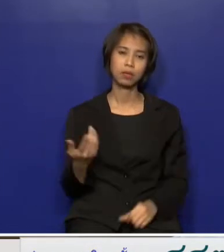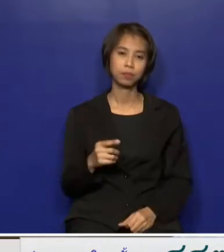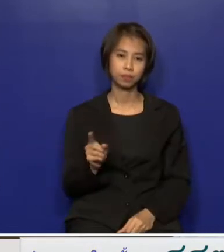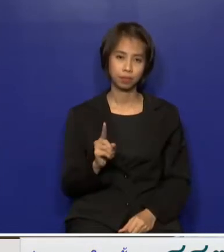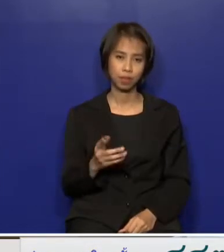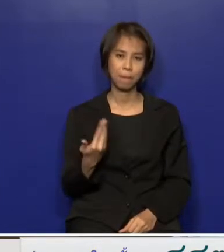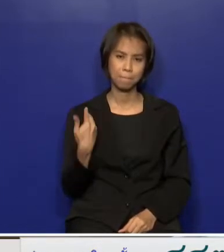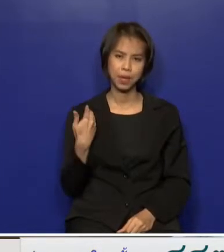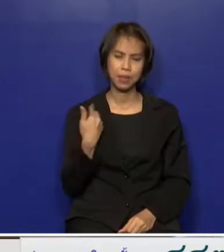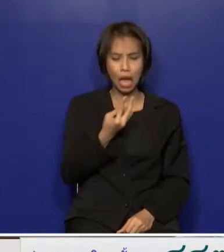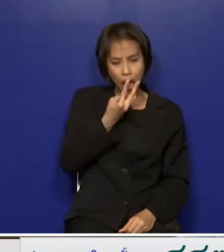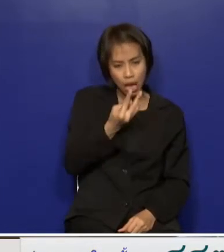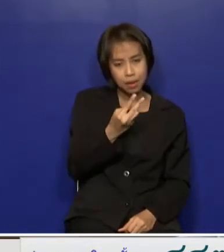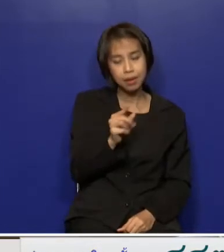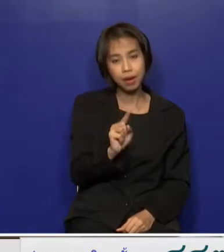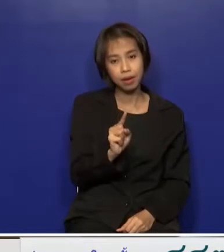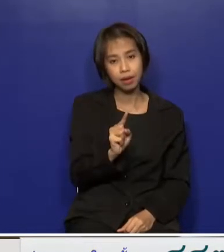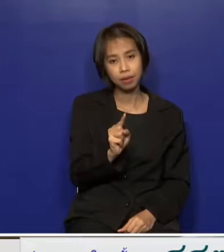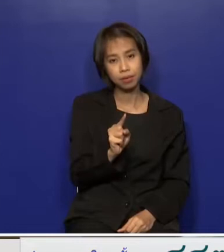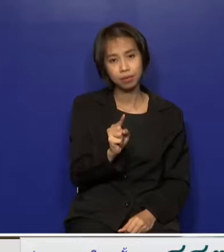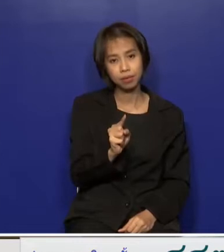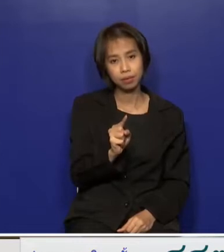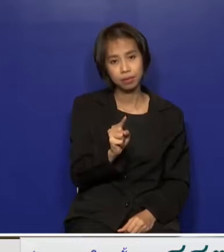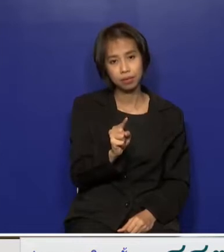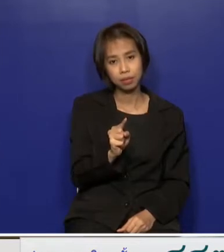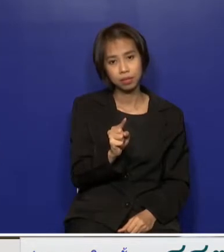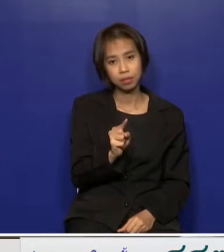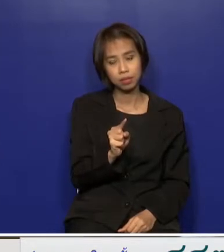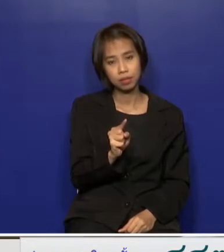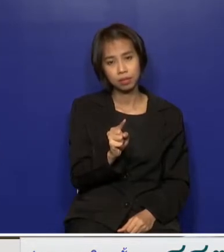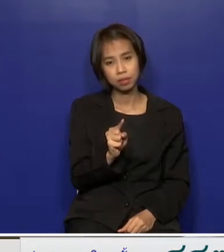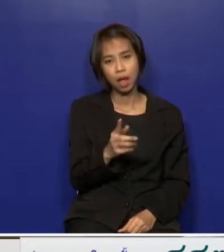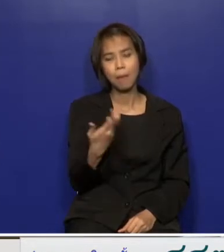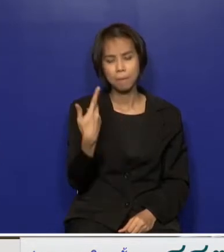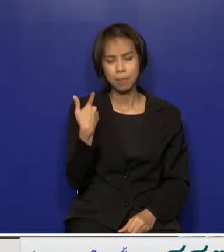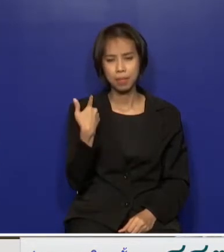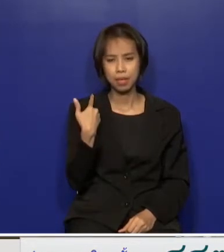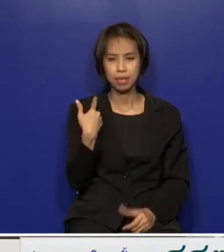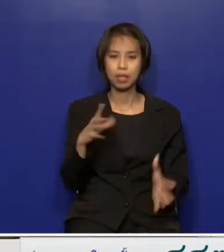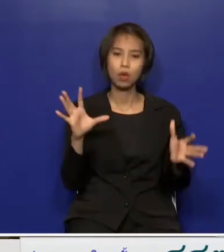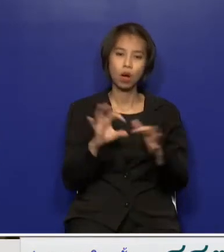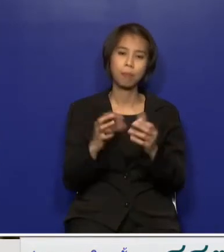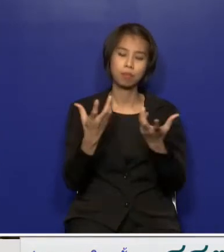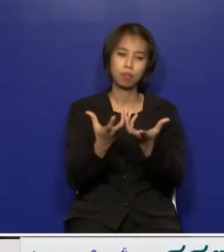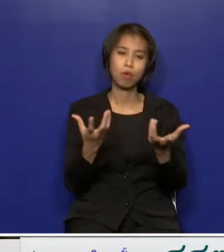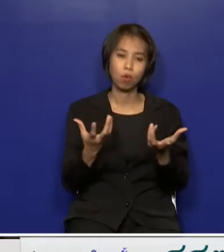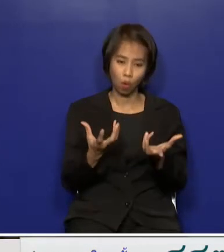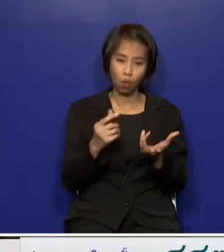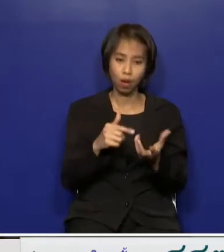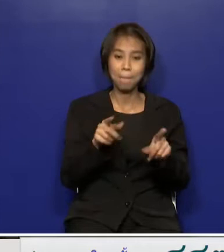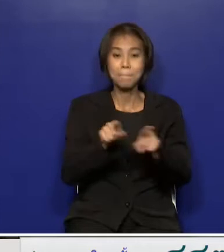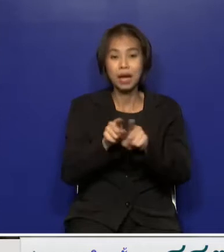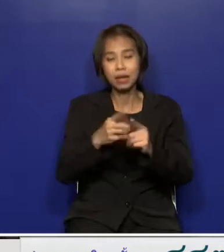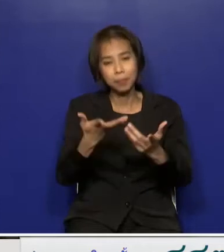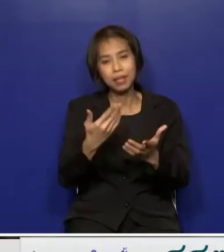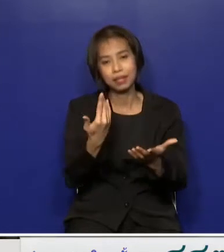เราเห็นลกษณ trướcนี้ในเรื่องที่การจดเก็บค่าธรรเนียม ค่าใยอดต่าง โดย